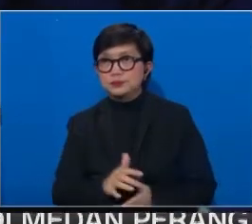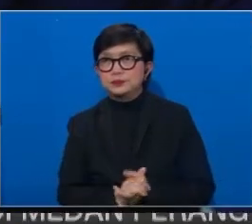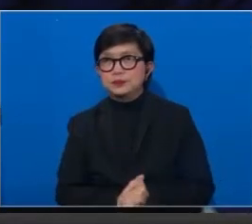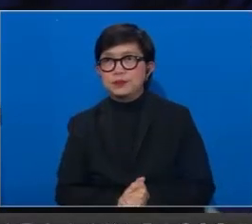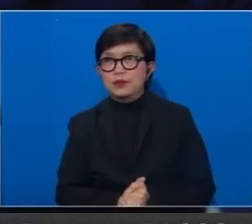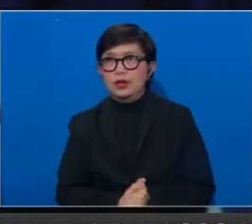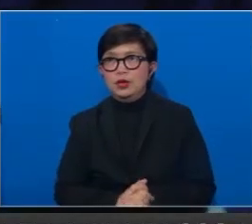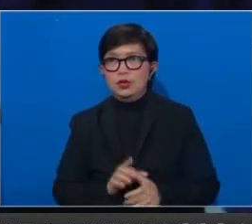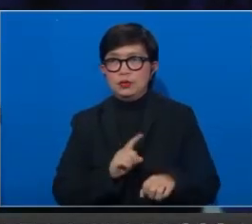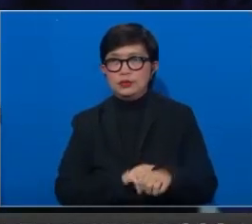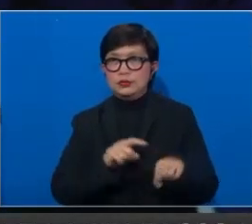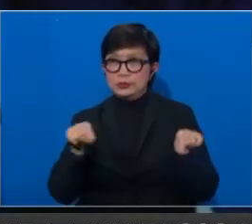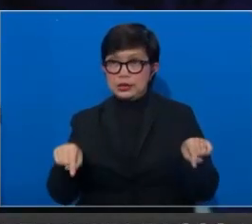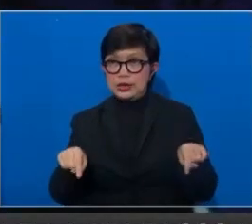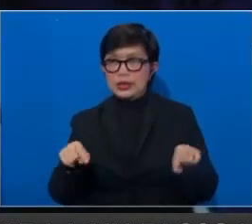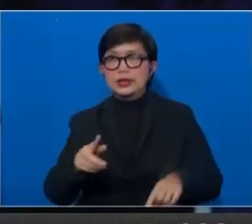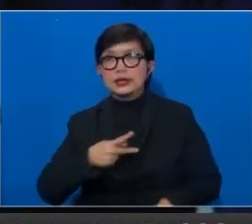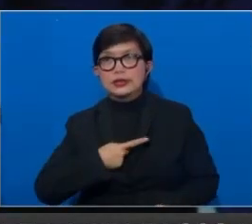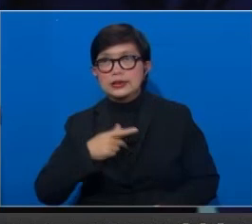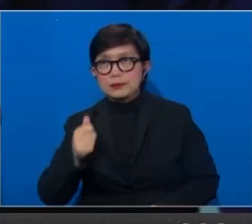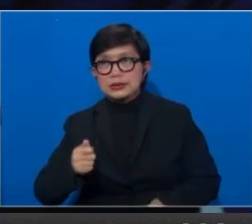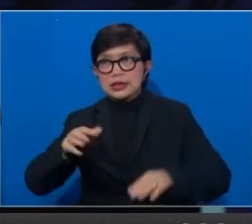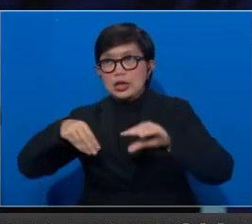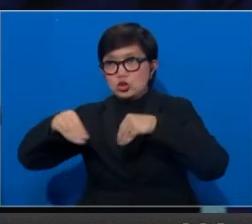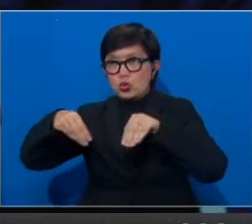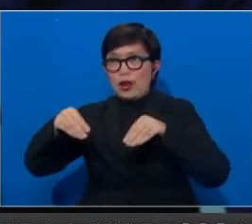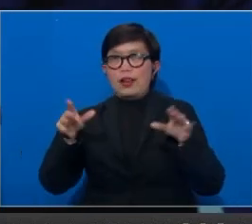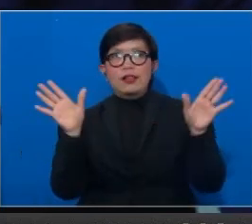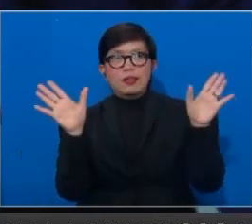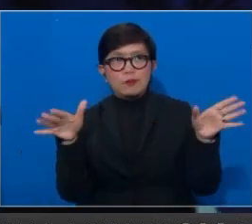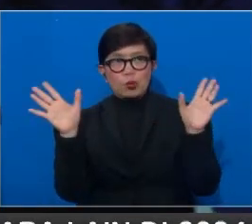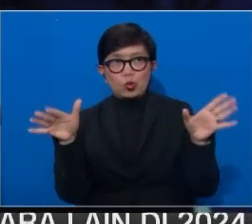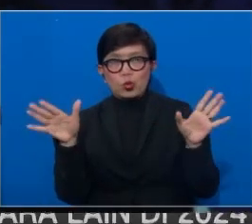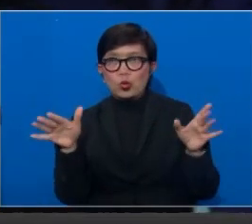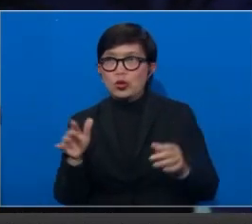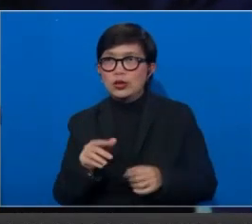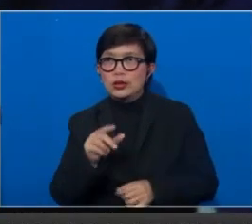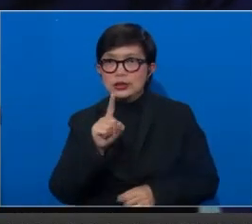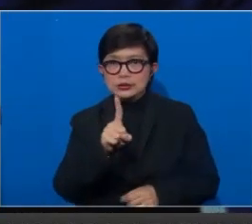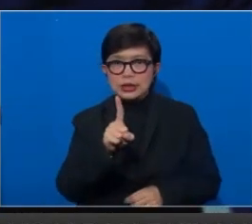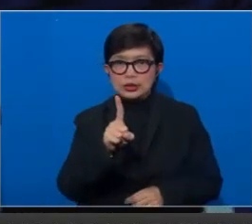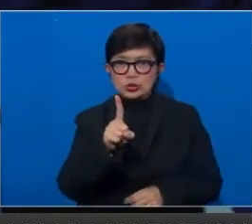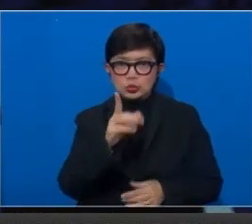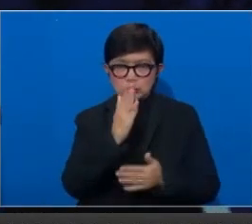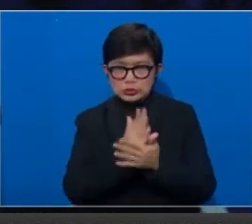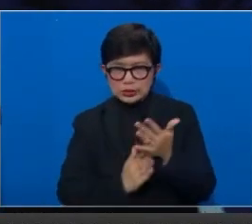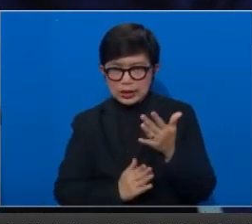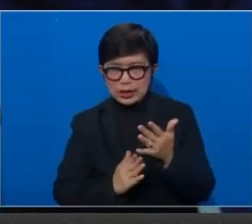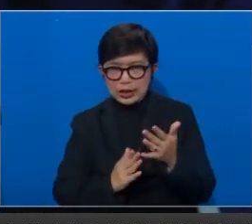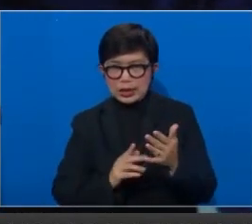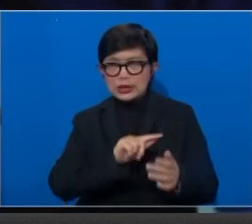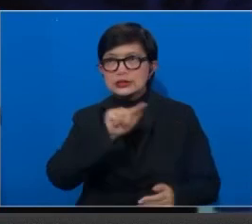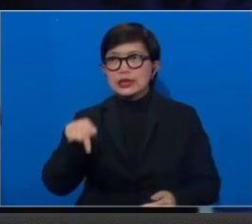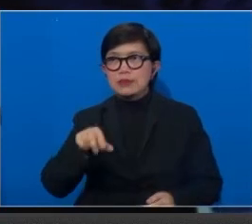Untuk saat ini kami masih bisa memasarkan antara 1,5 juta sampai 2 juta. Usia berapa itu?